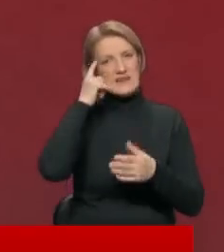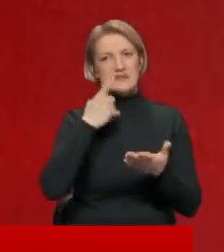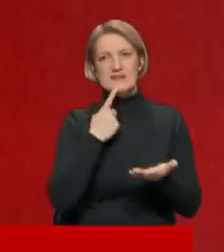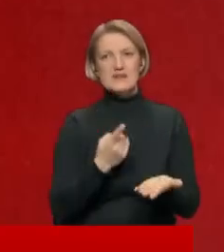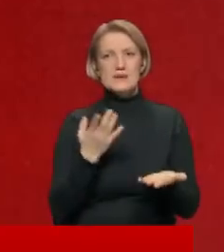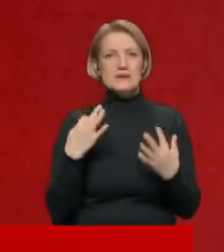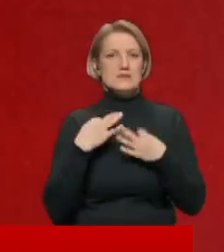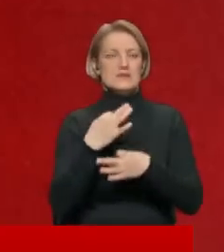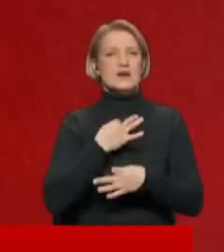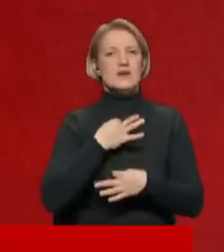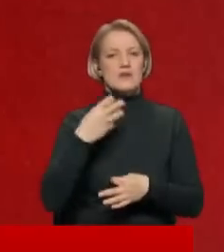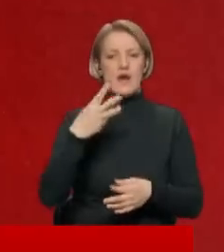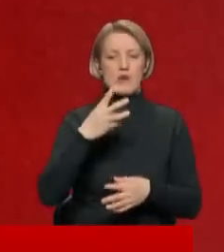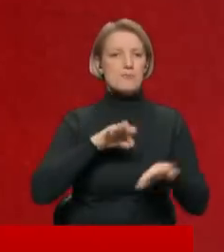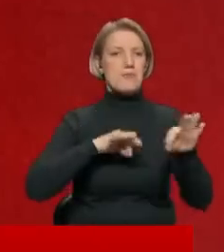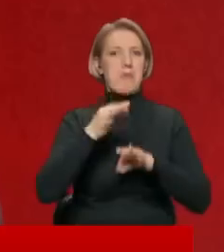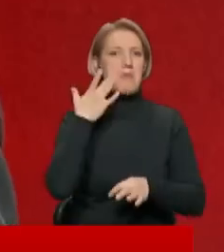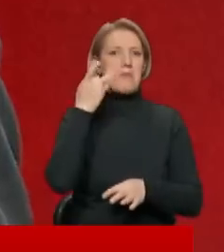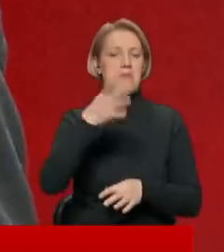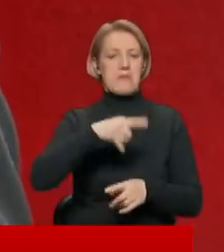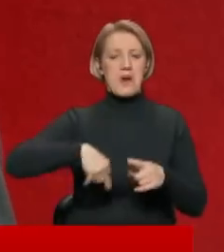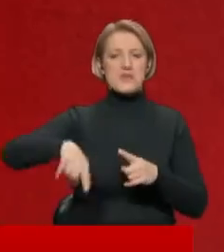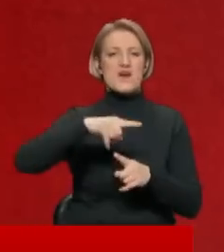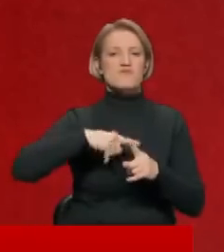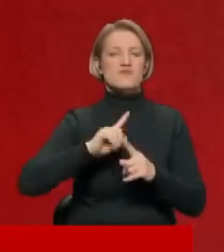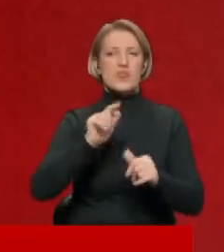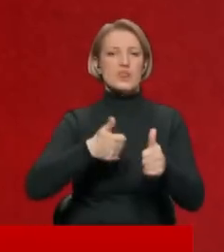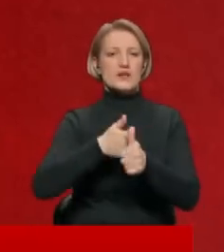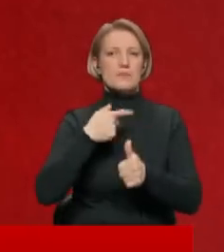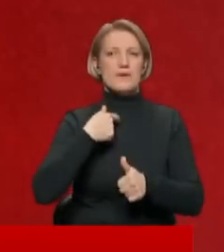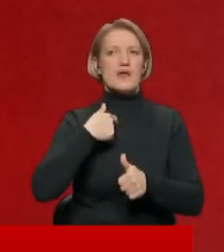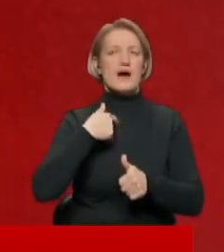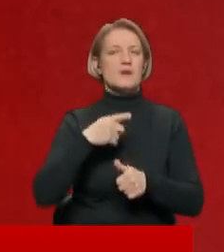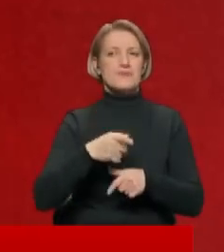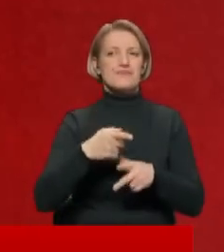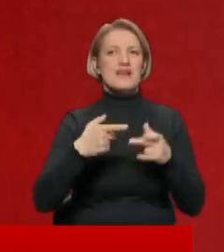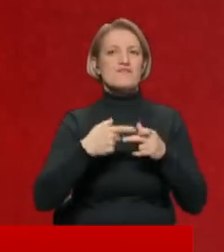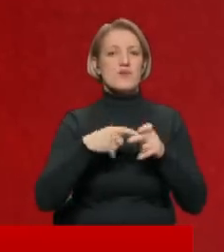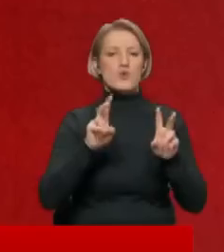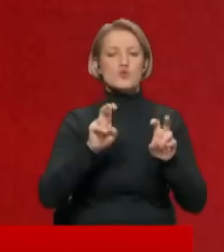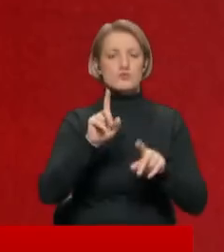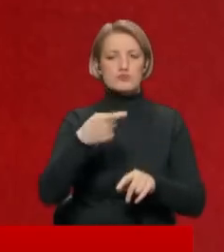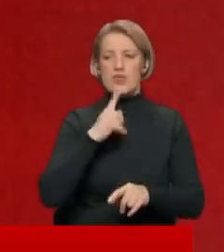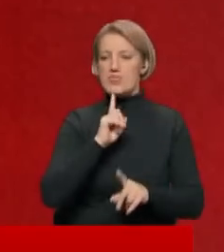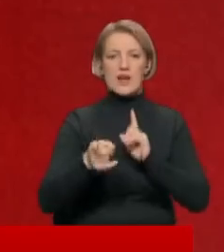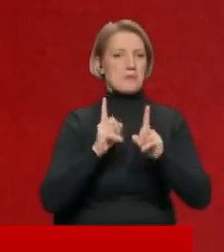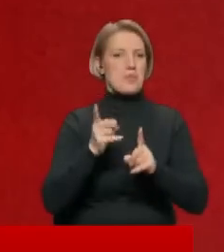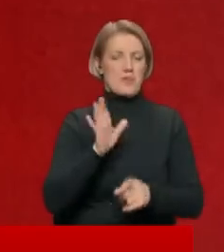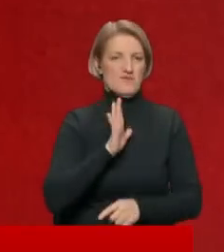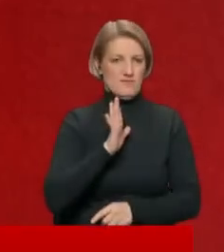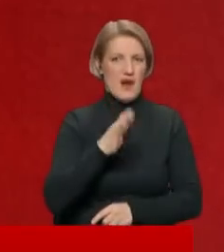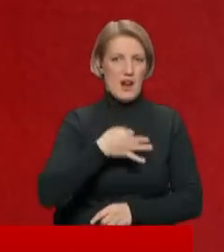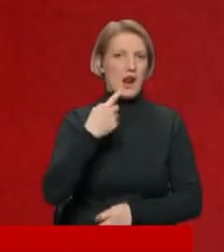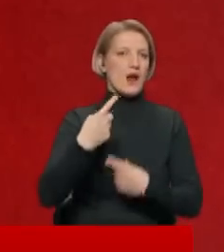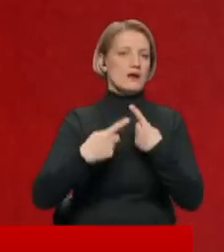Sayın Erdoğan stratejisi Belli zaten etrafında danışmanlarında bana bir referandum konusu bulun diyerek talepleri olduğu da ifade